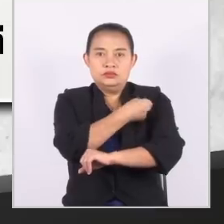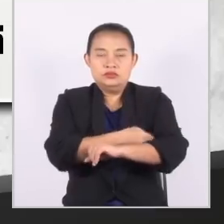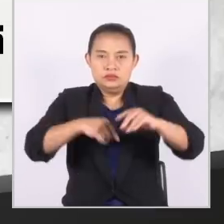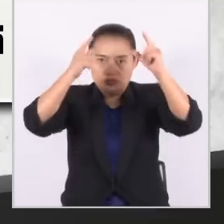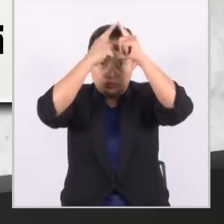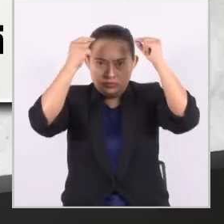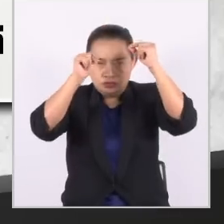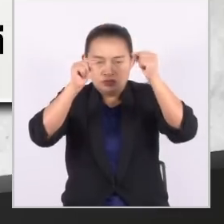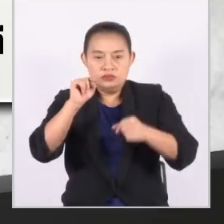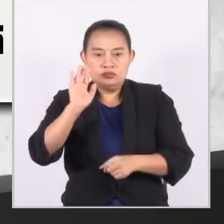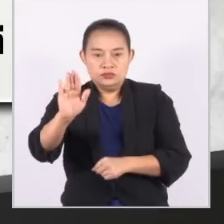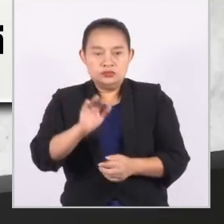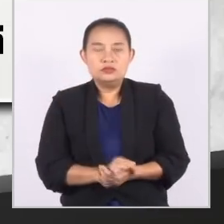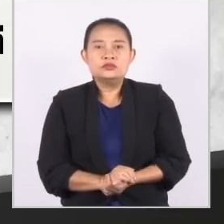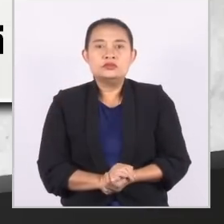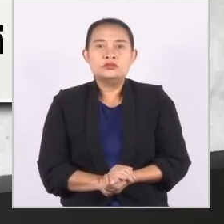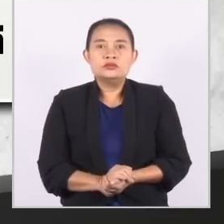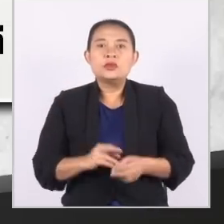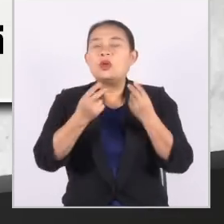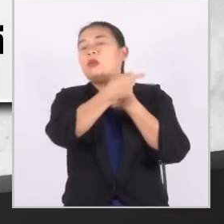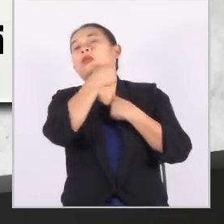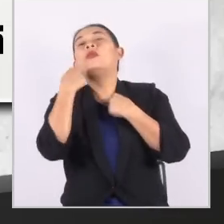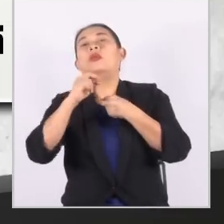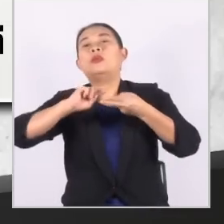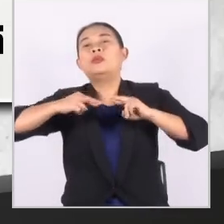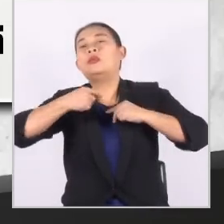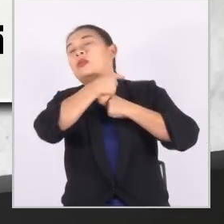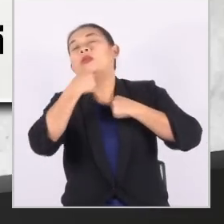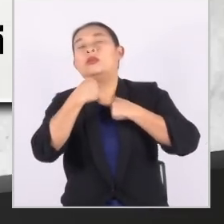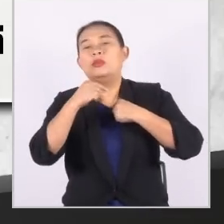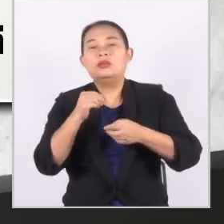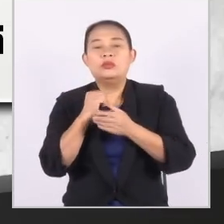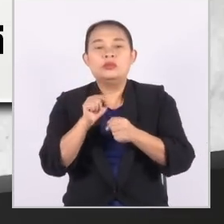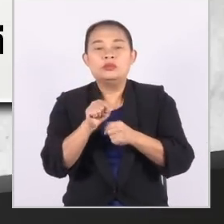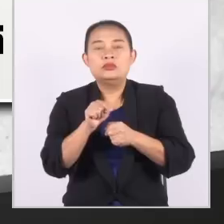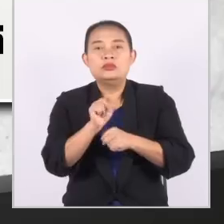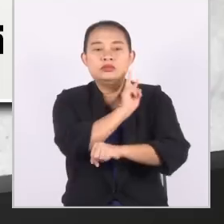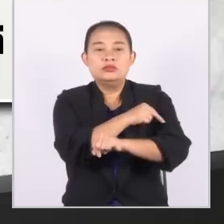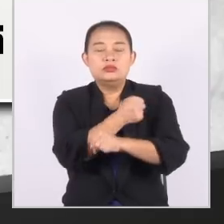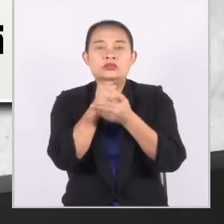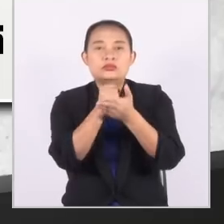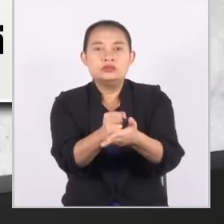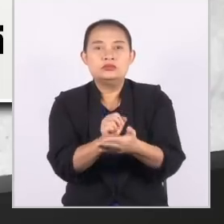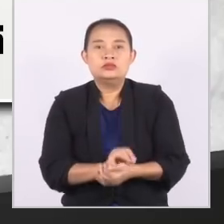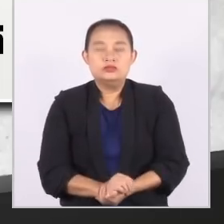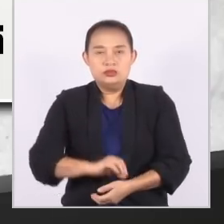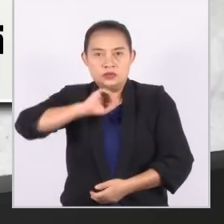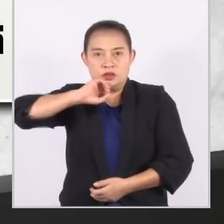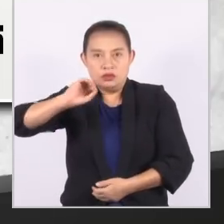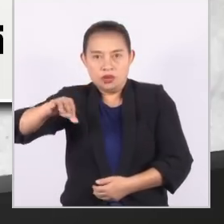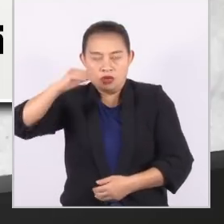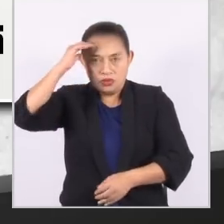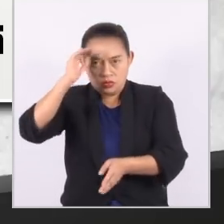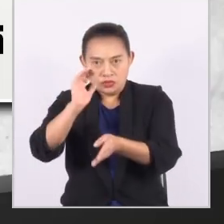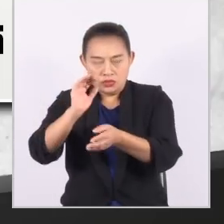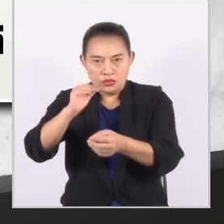กก็พันคออยู่ด้วยนะคะรกก็พันคอเด็กอยู่ด้วยอ่ะพยาบาลช่วยเหลือไว้ได้ทันแล้วก็แจ้งทางโรงพยาบาลมาสมทบเ